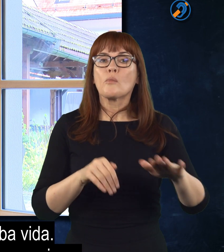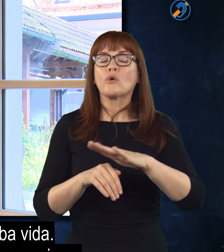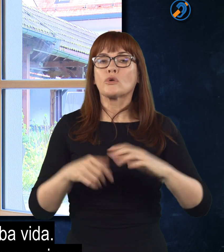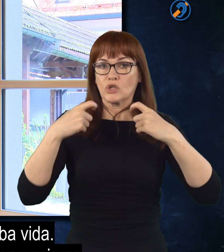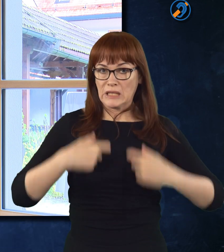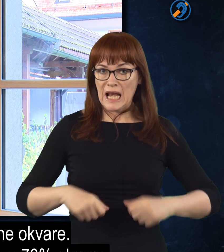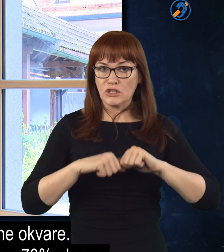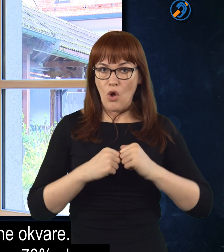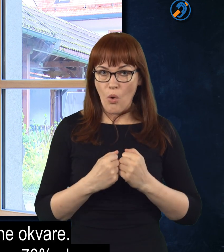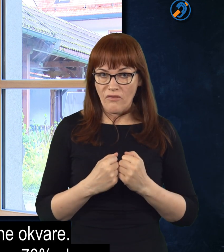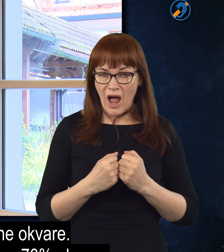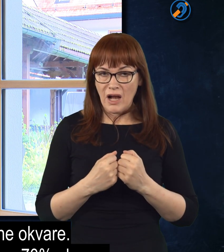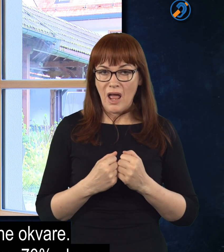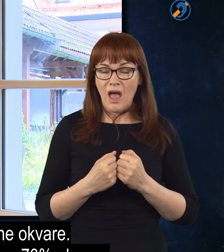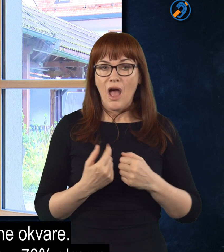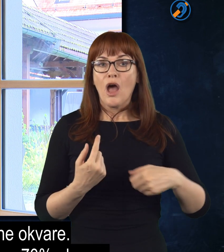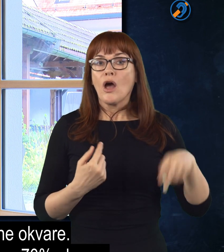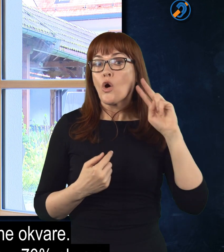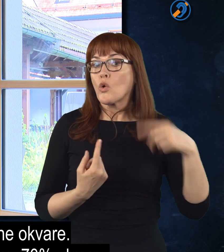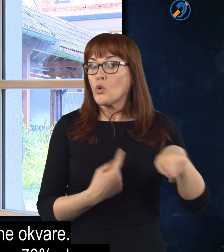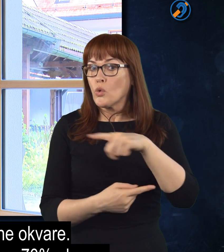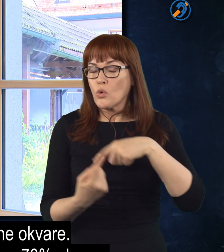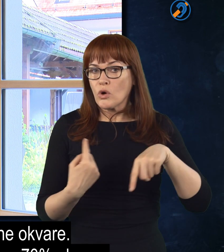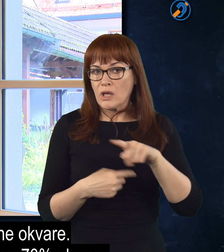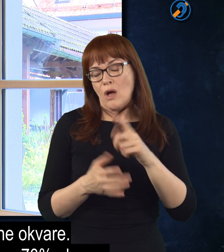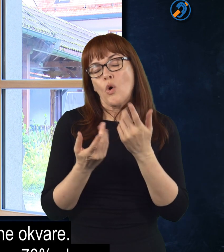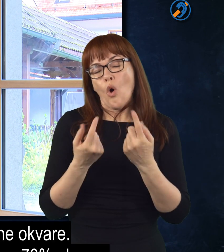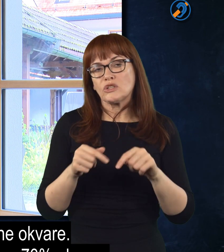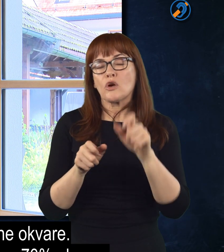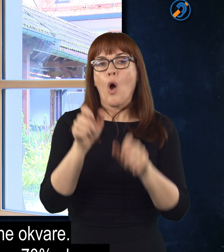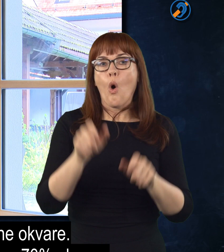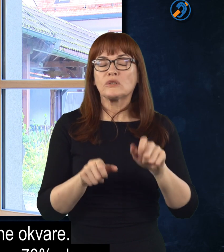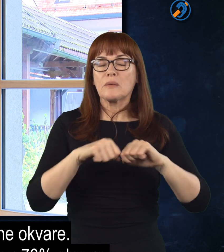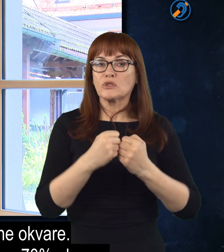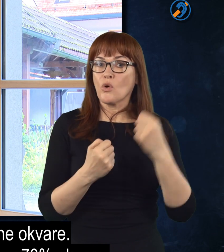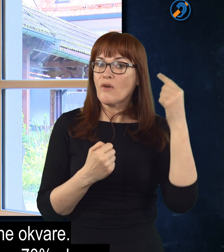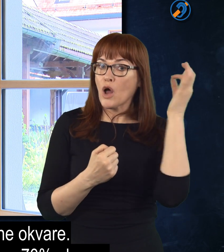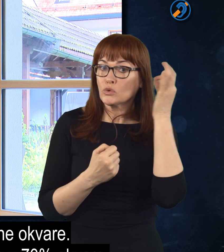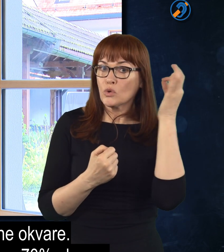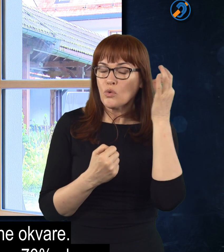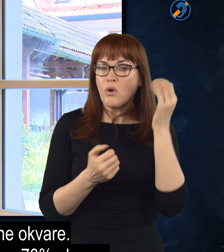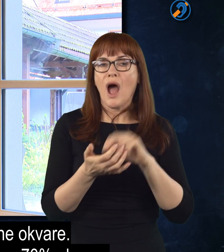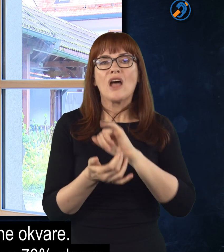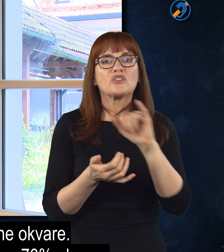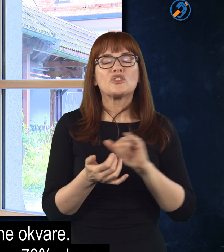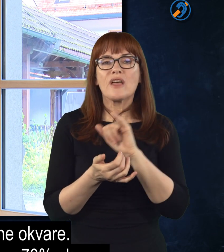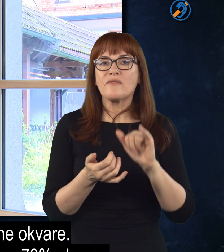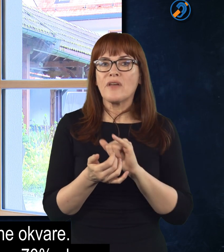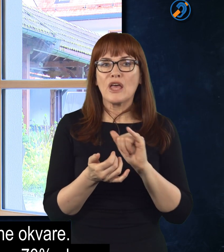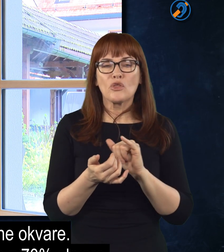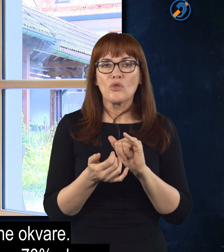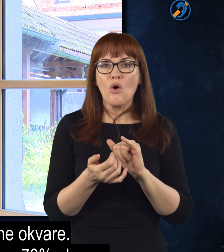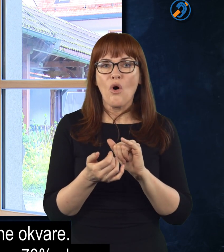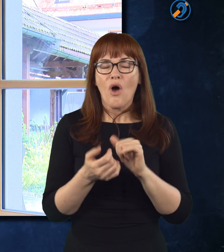področju telesne okvare. Namreč gluhi oziroma osebe z okvaro sluha so še vedno